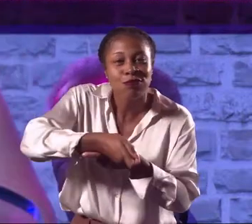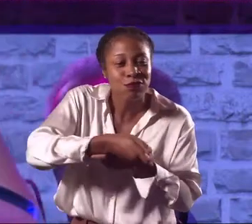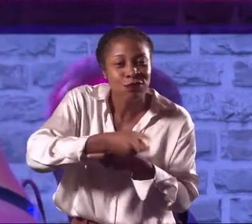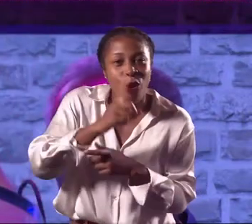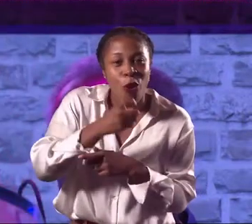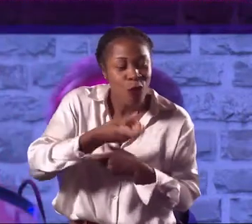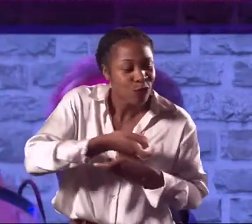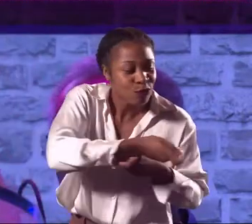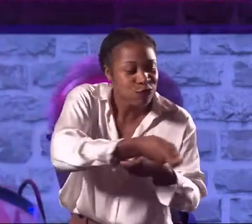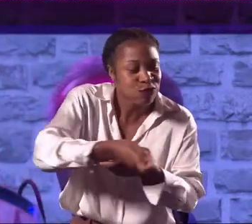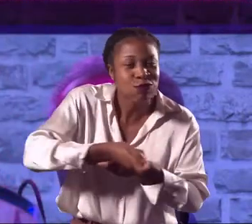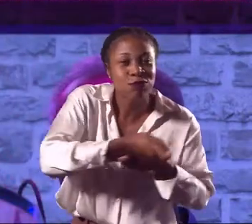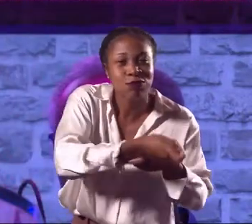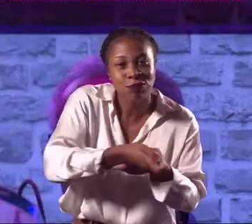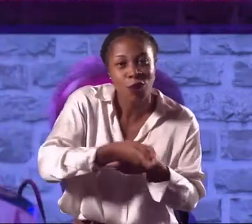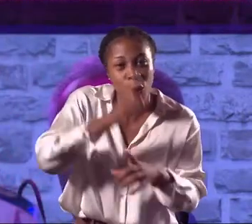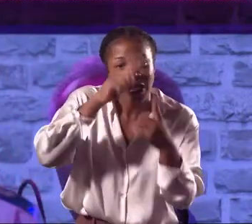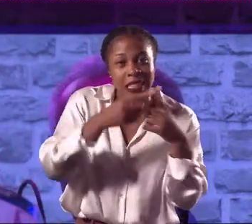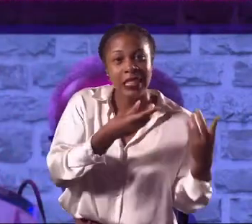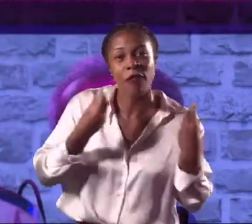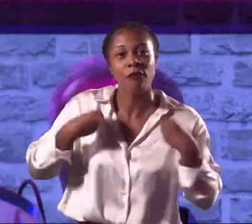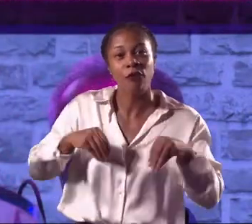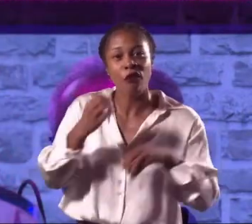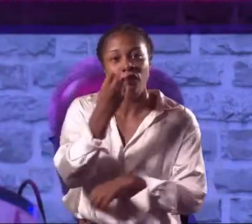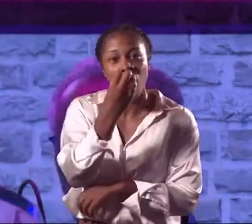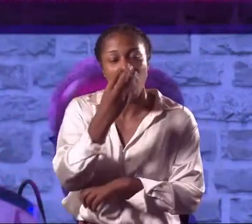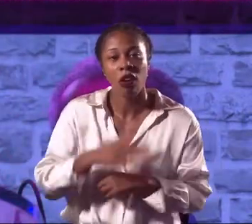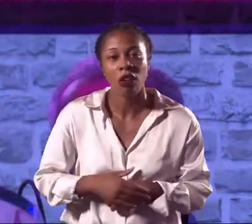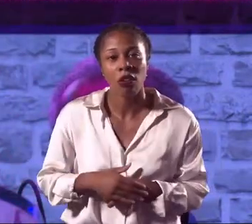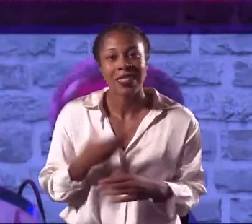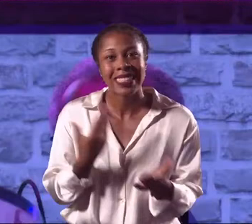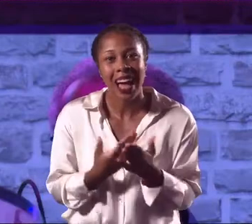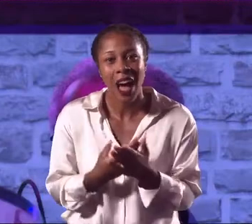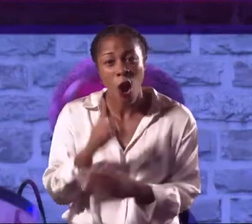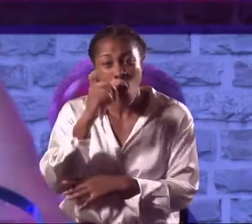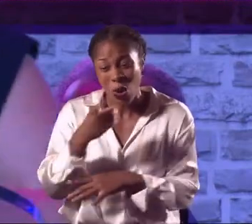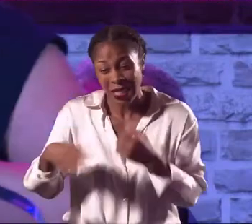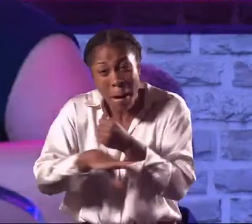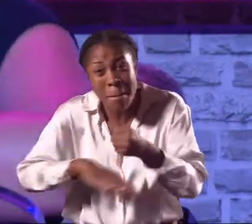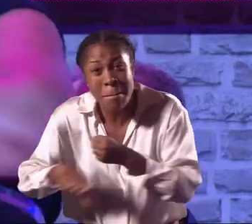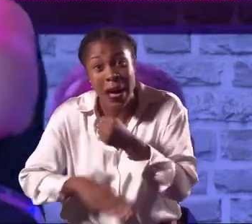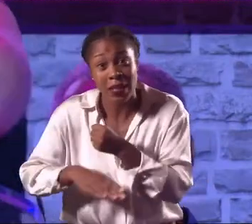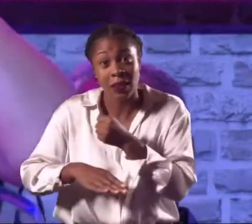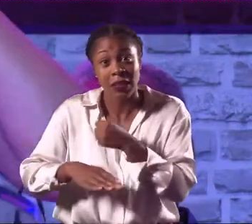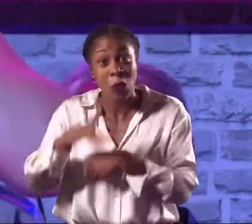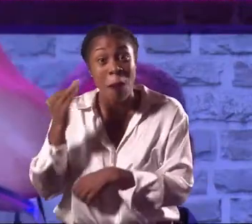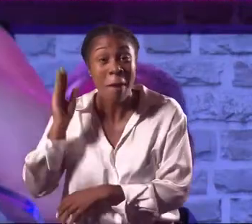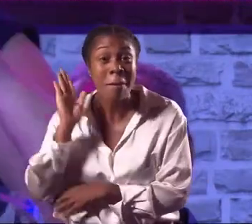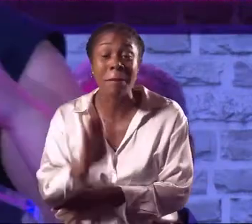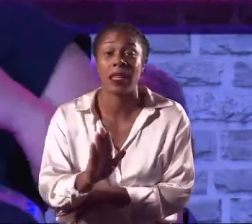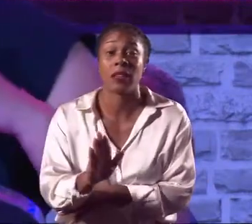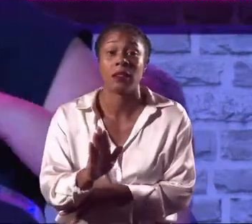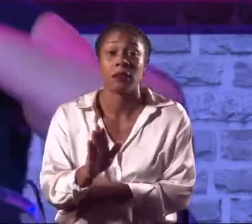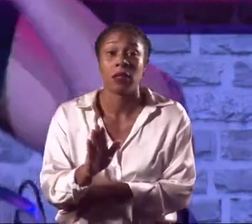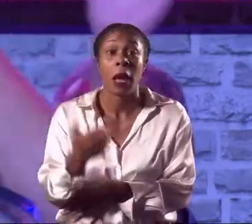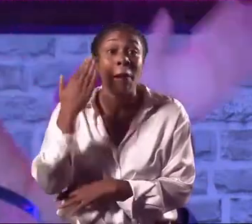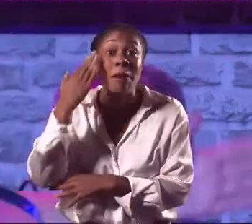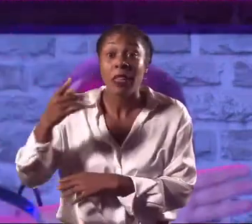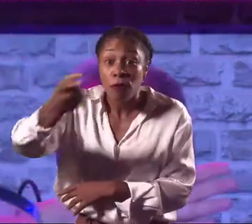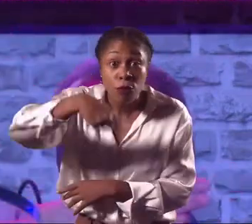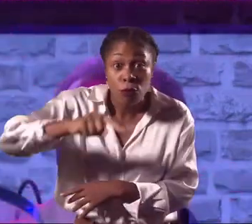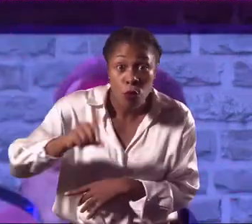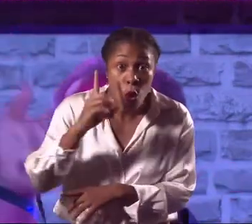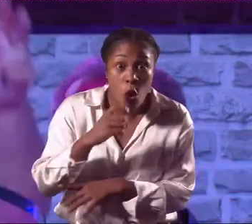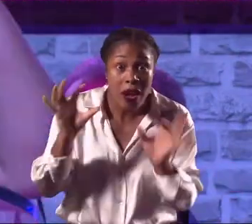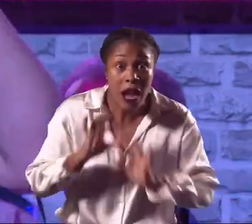que fait le marché lorsqu'on lui laisse gérer la ressource la plus essentielle aux êtres humains, celle selon, sans laquelle, qui que vous